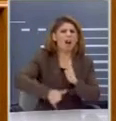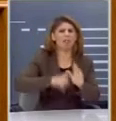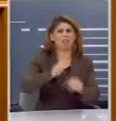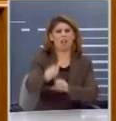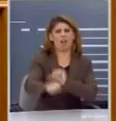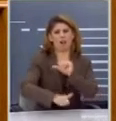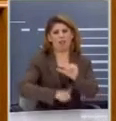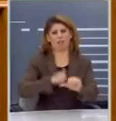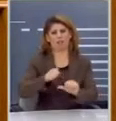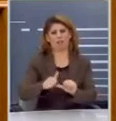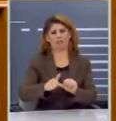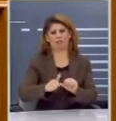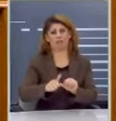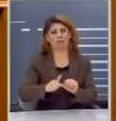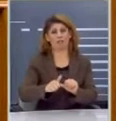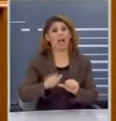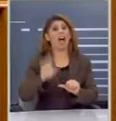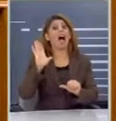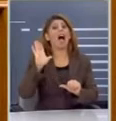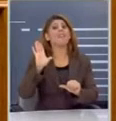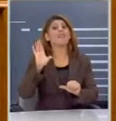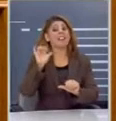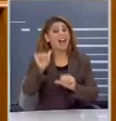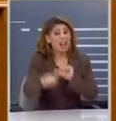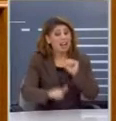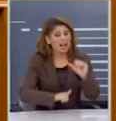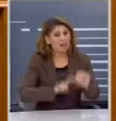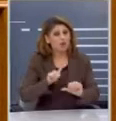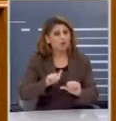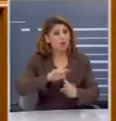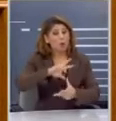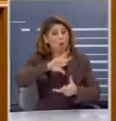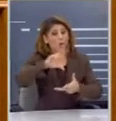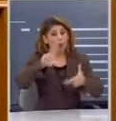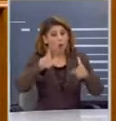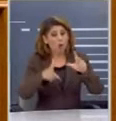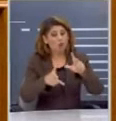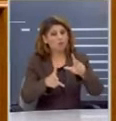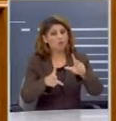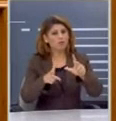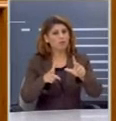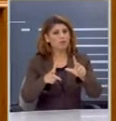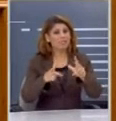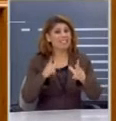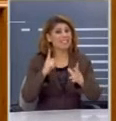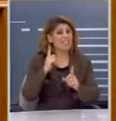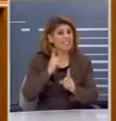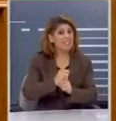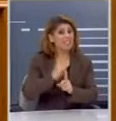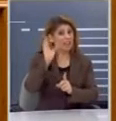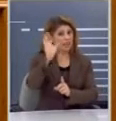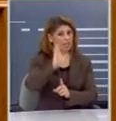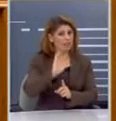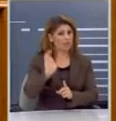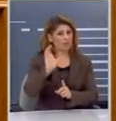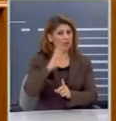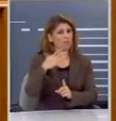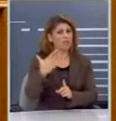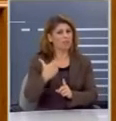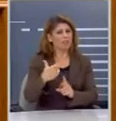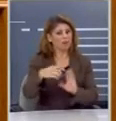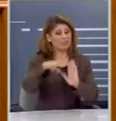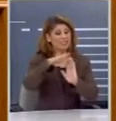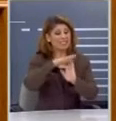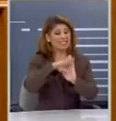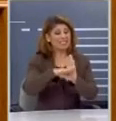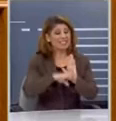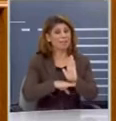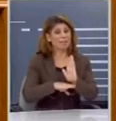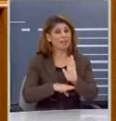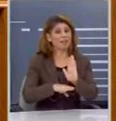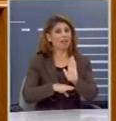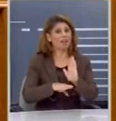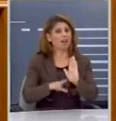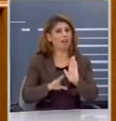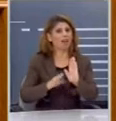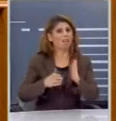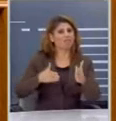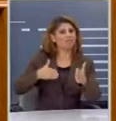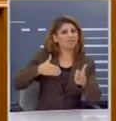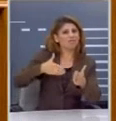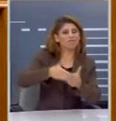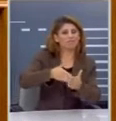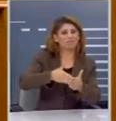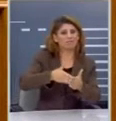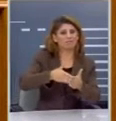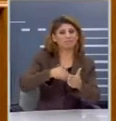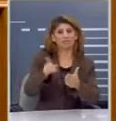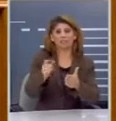γίνουν ο κόσμος και η Ευρώπη ειδικότερα οδηγούνται σε συστημικά αδιέξοδα. Κάνουν λάθος όσοι και όσες